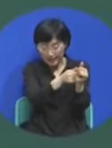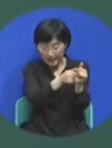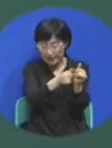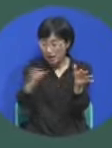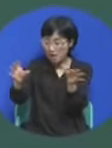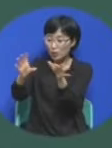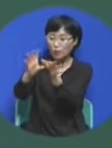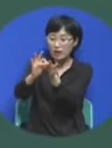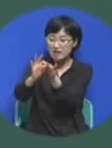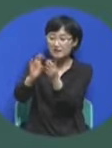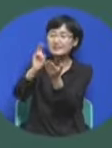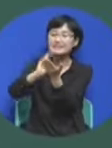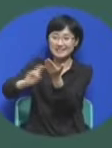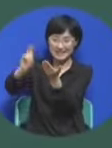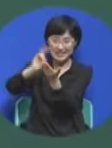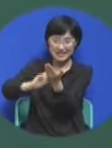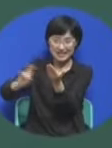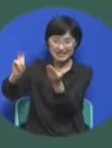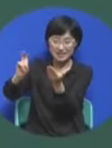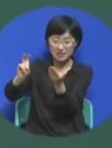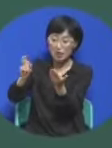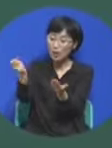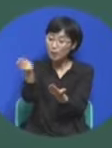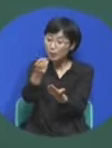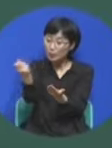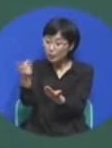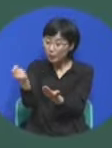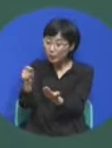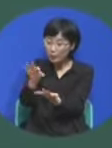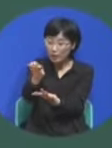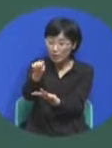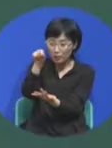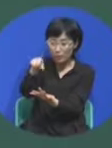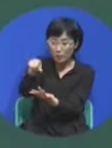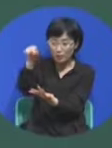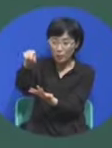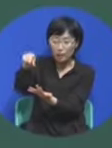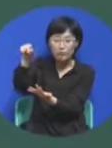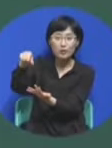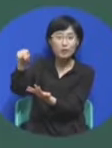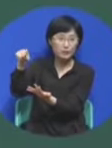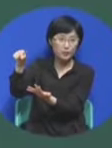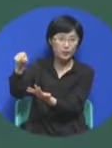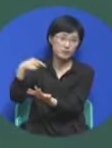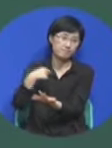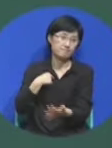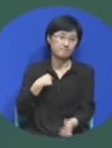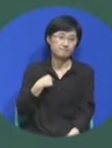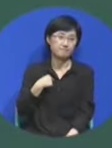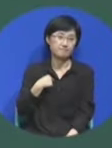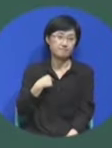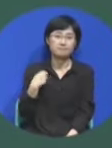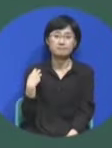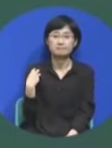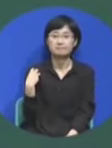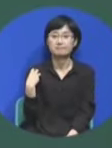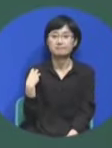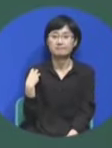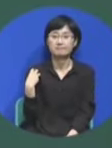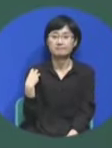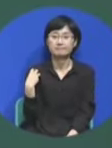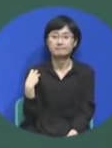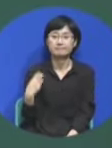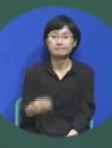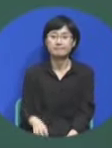좀 이렇게 연관이 있거나 관계가 있는 그런 찬송가 장수를 찾으려고 그렇게. 예, 찾다가 그걸